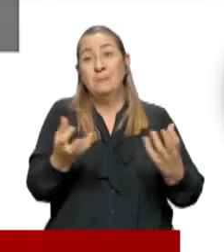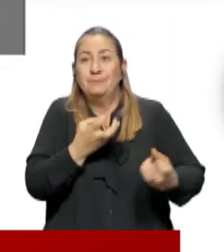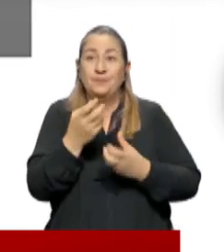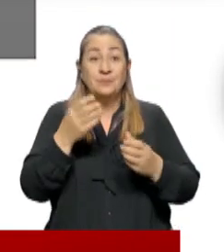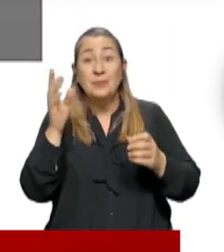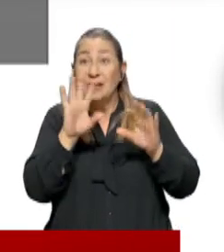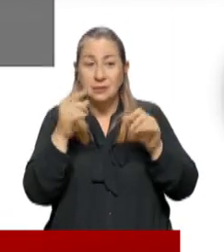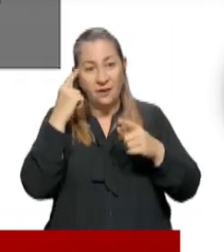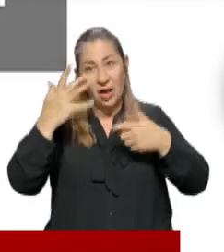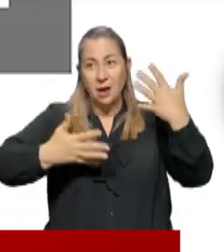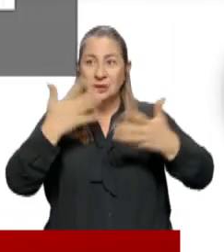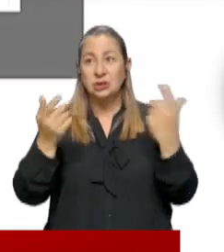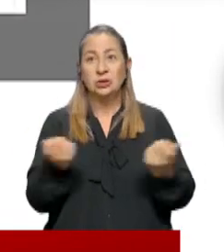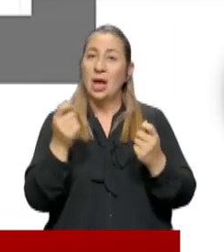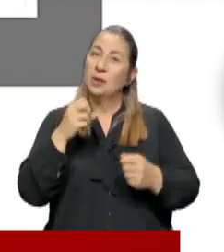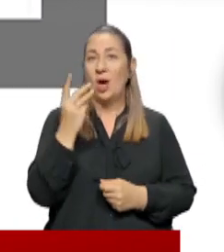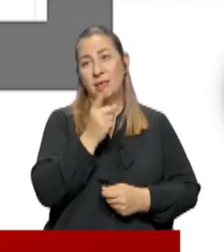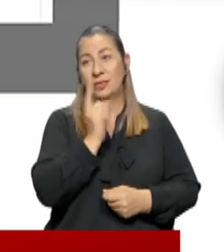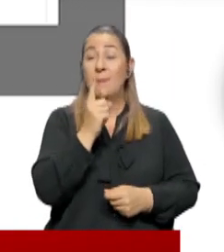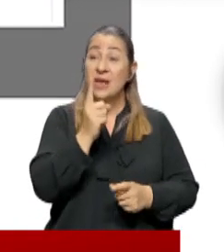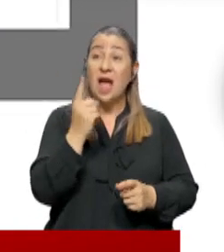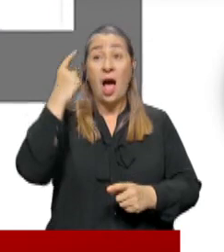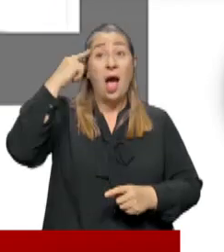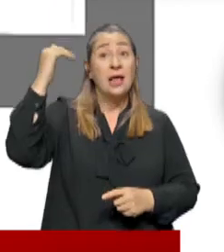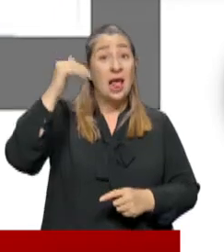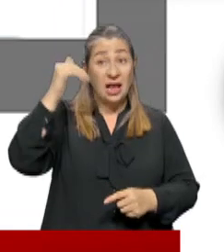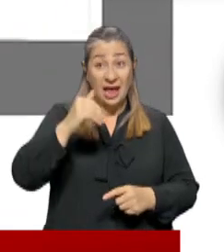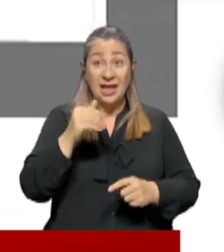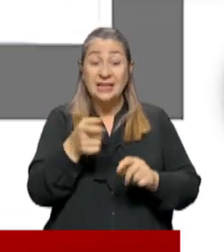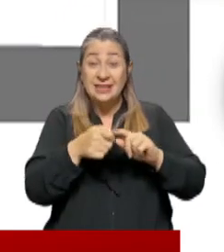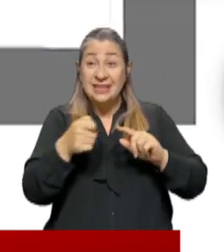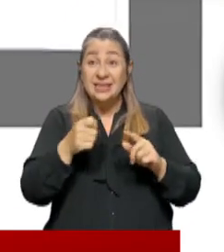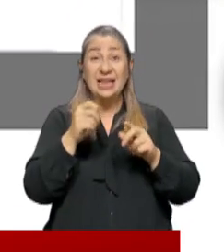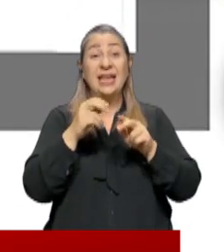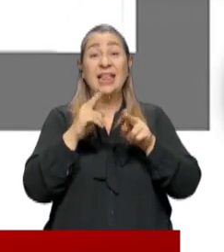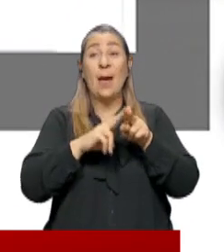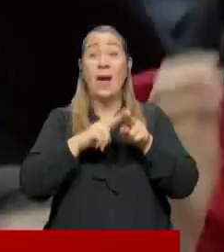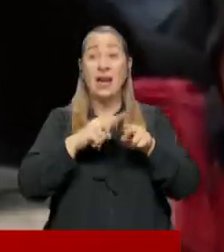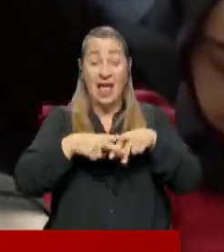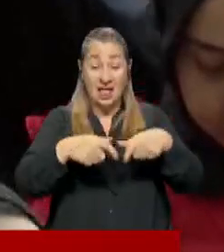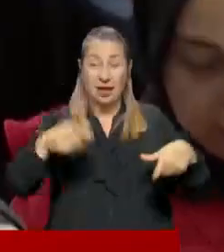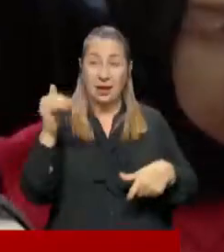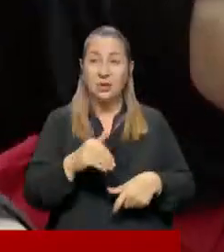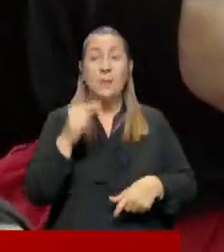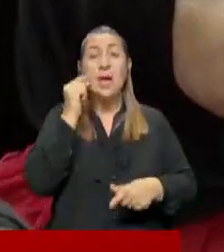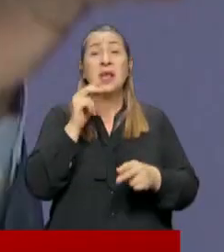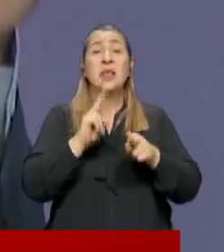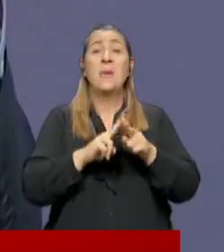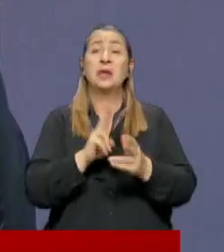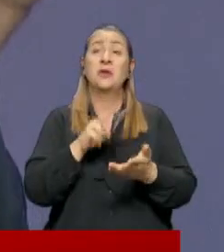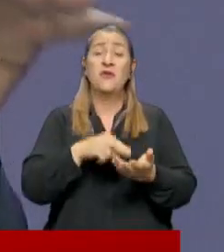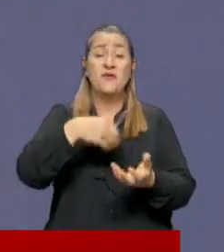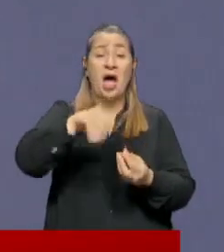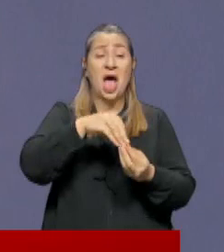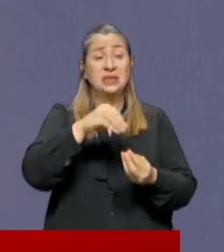tutuştum trollerle algı peşindesin Erdoğan Bir de aklınıza gelen Eger et bu Kemal etiketi gelmiş Baykal çıkmış